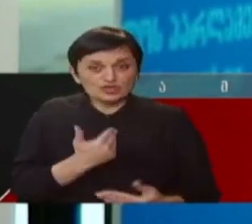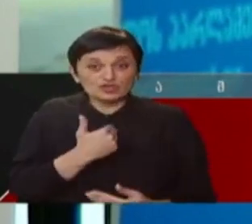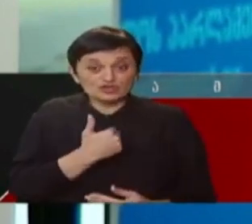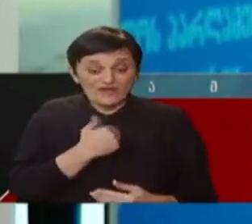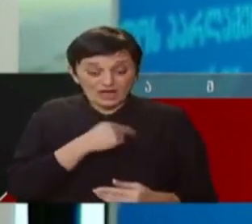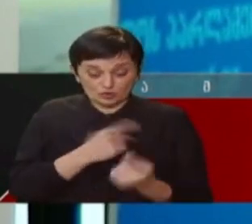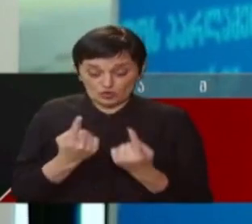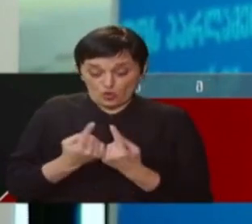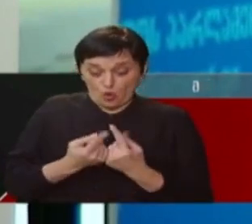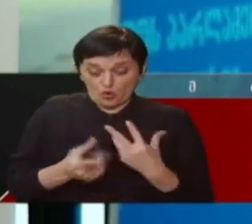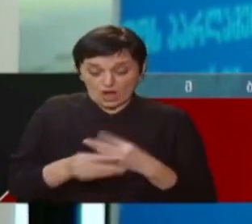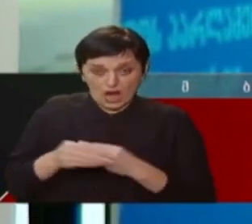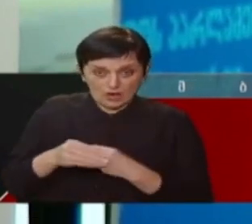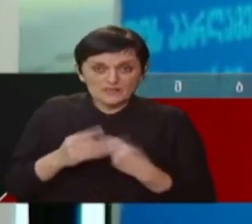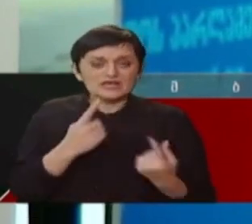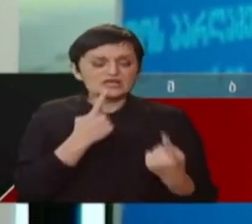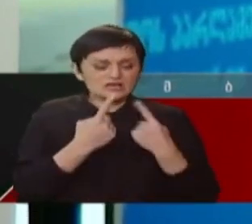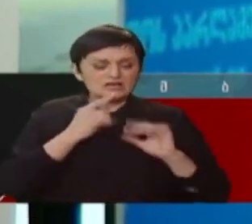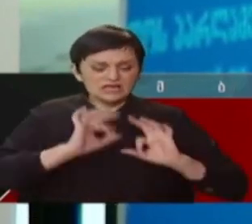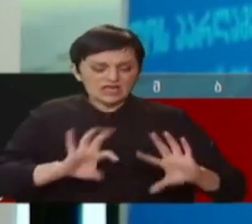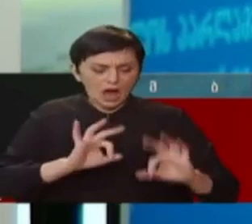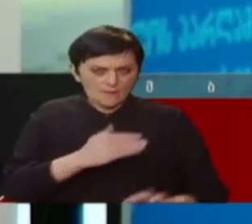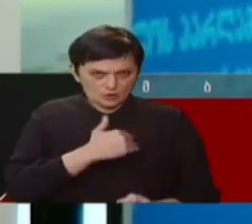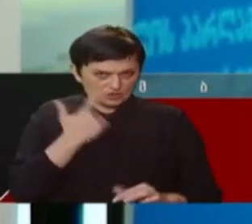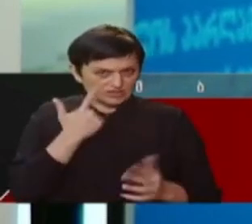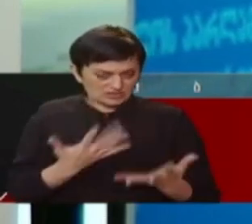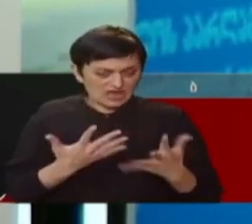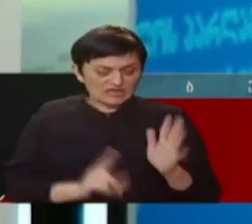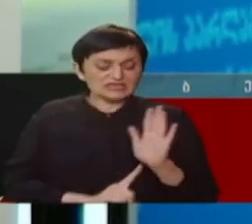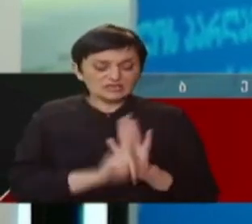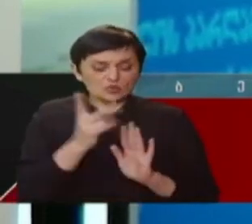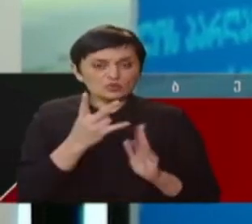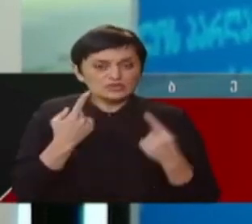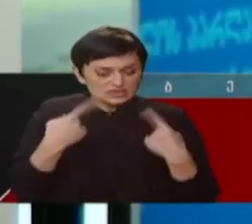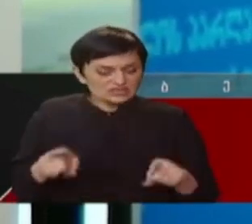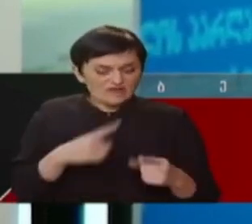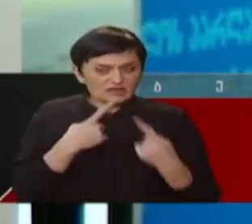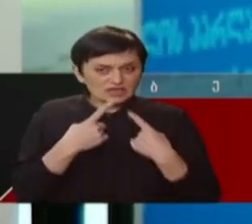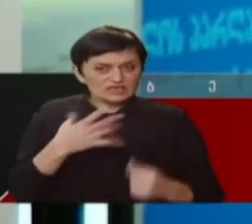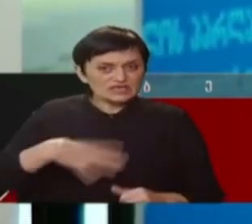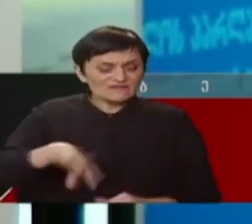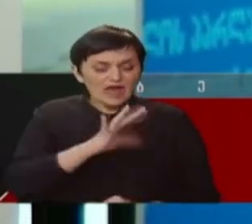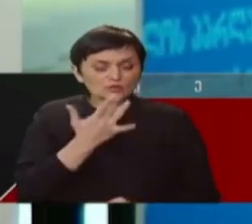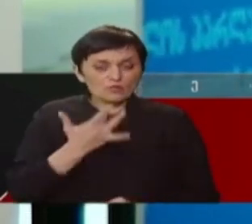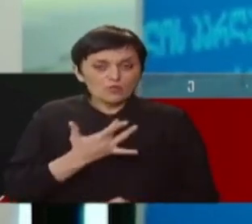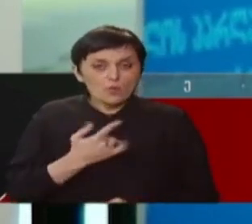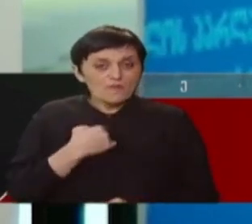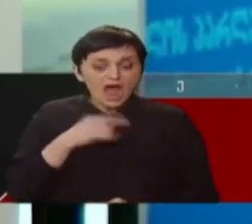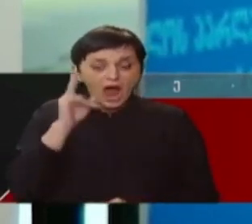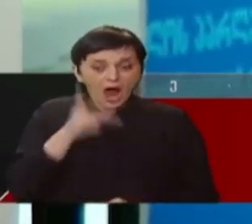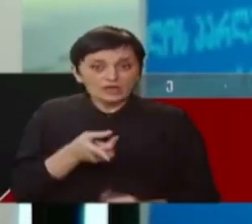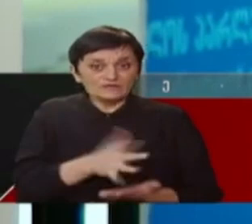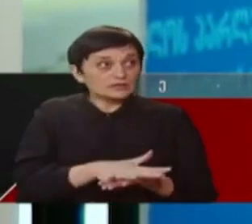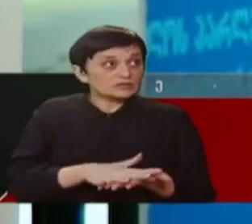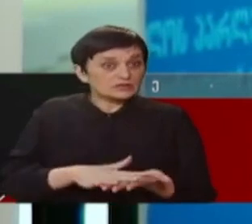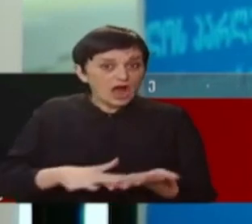იმ კოლეგებთან ერთად, რომელსაც მართლა ლაპარაკი უნდათ და მე მგონი ცხადია, რომ დასაწყებია მართლა სხვანაირი საუბარი ქვეყნის პოლიტიკაში, იმიტომ რომ ეს მე არ ვიცი რა უნდა